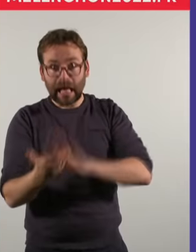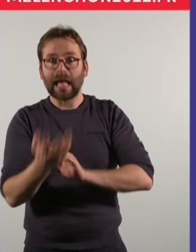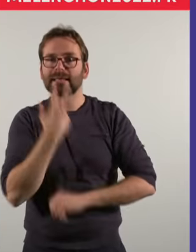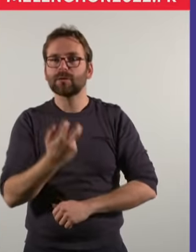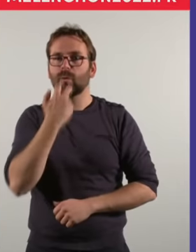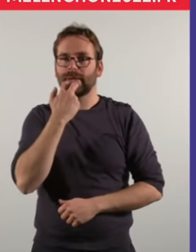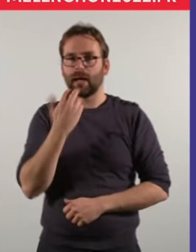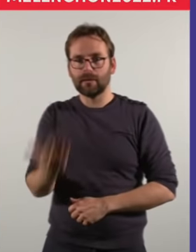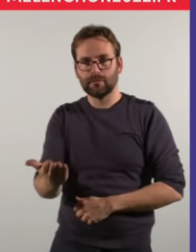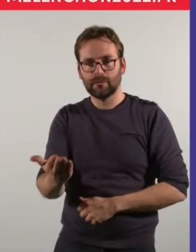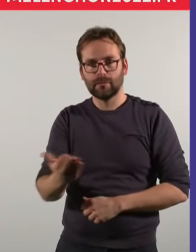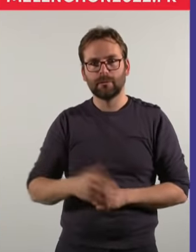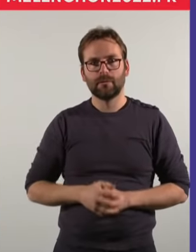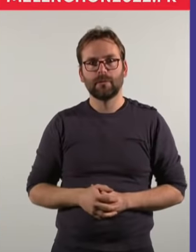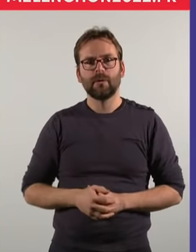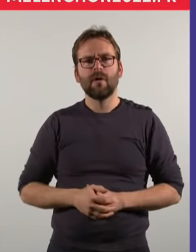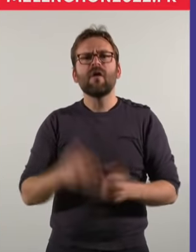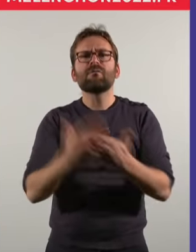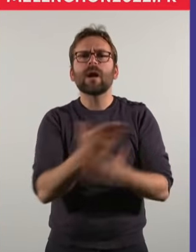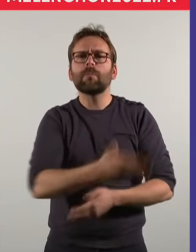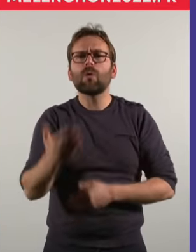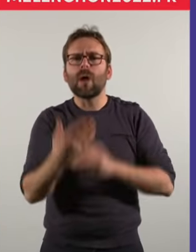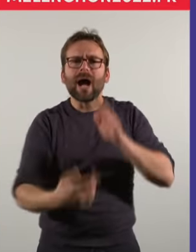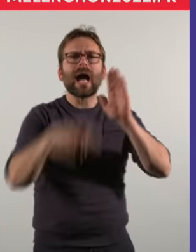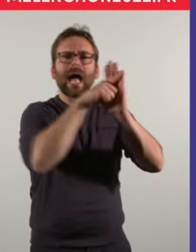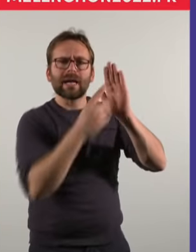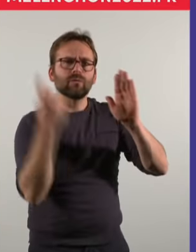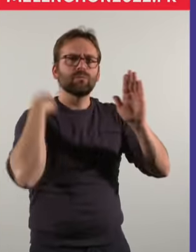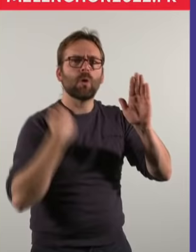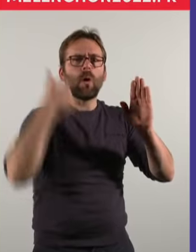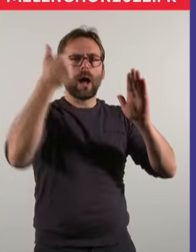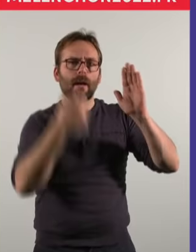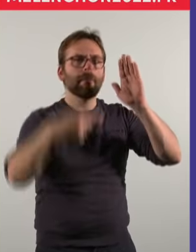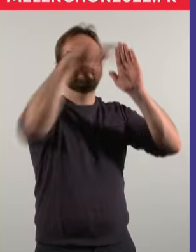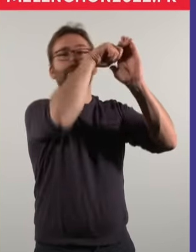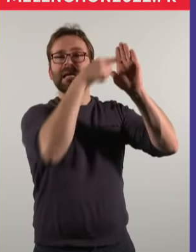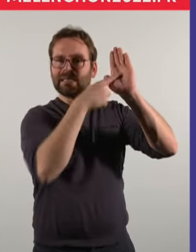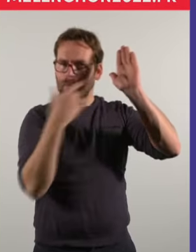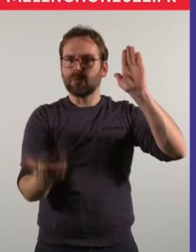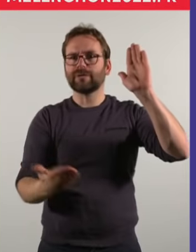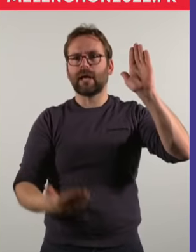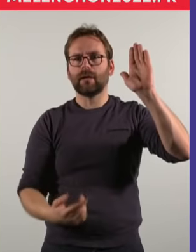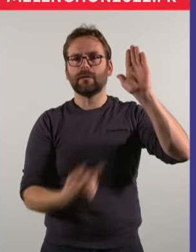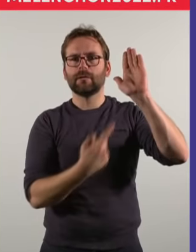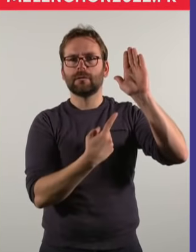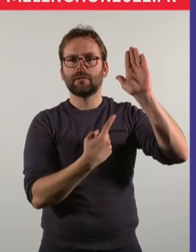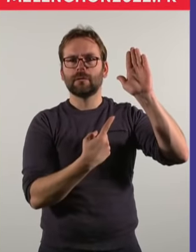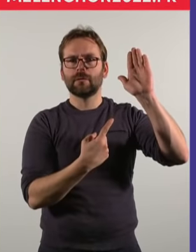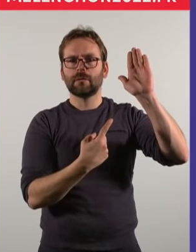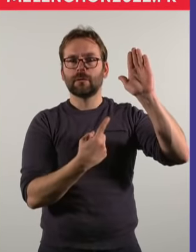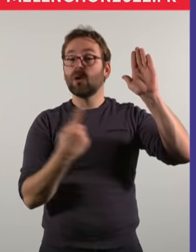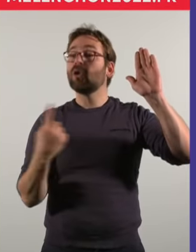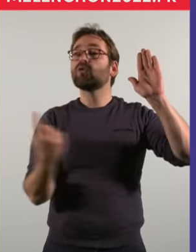citoyenneté. Voilà pourquoi c'est la règle numéro un. Il y a toujours des gens pour vous dire « on verra